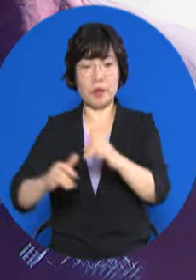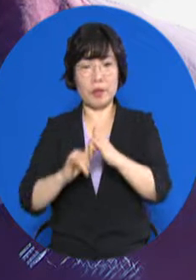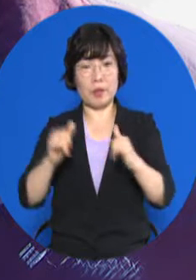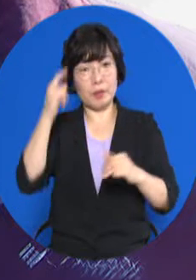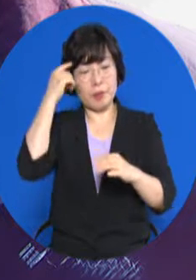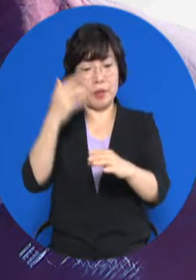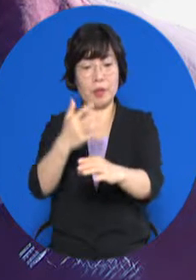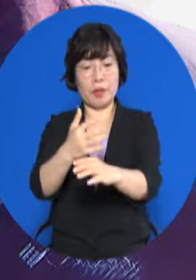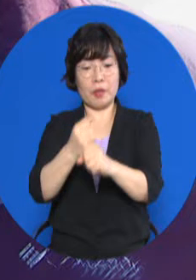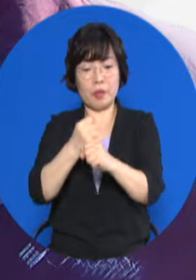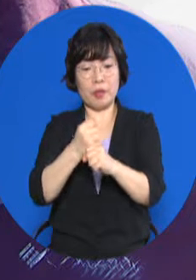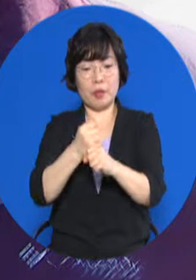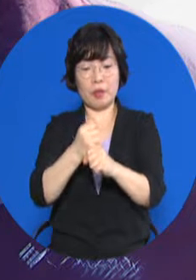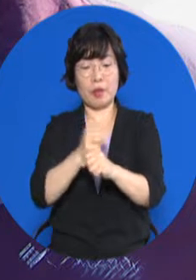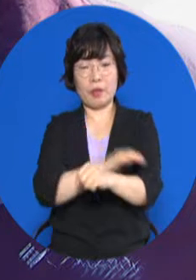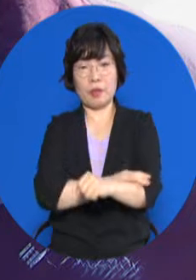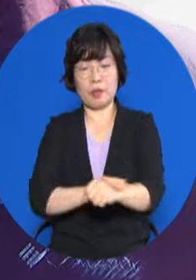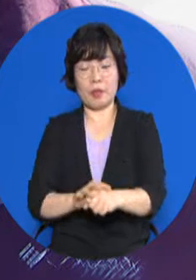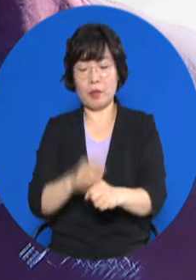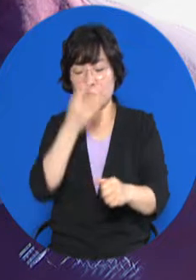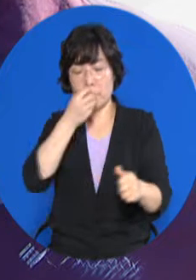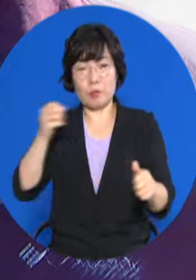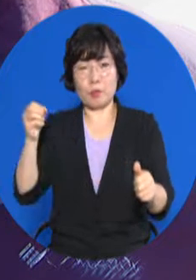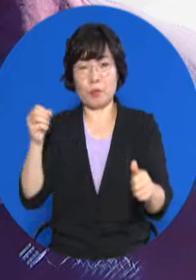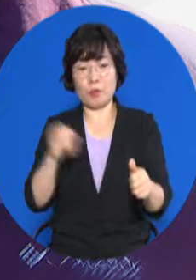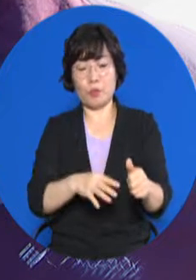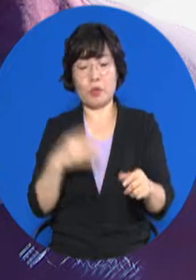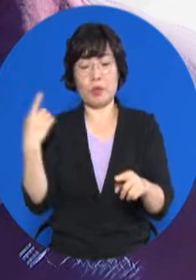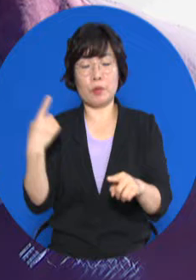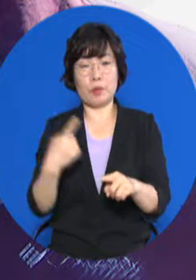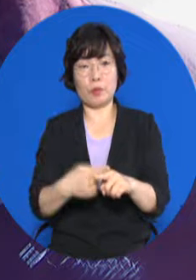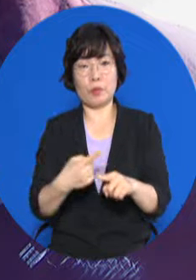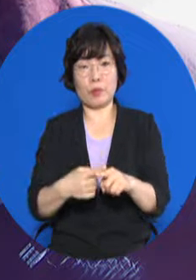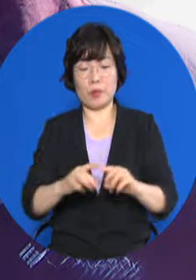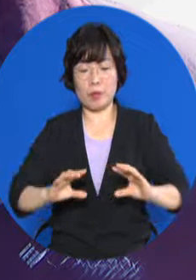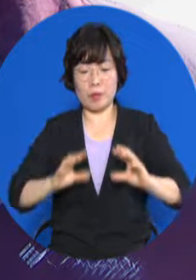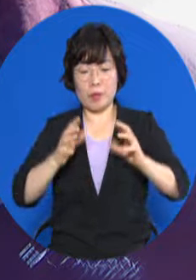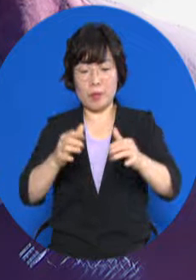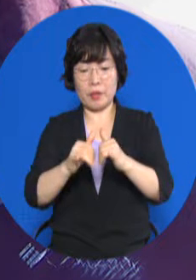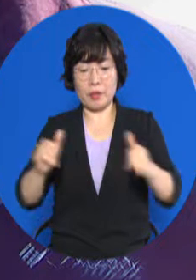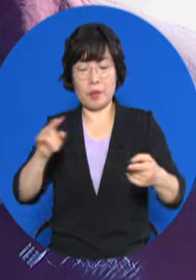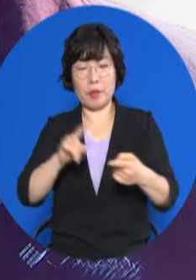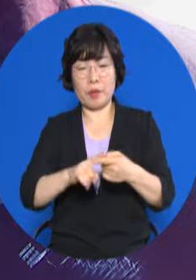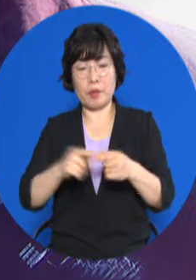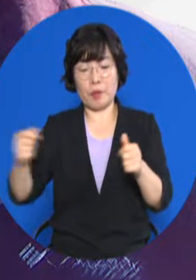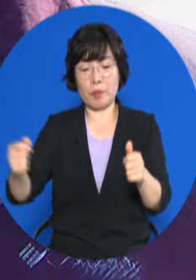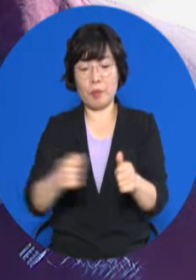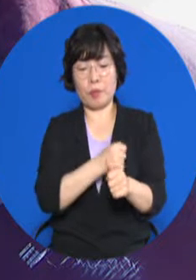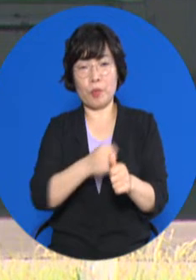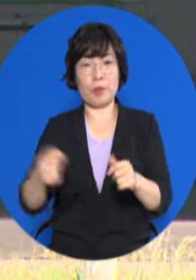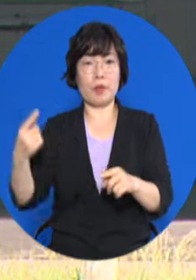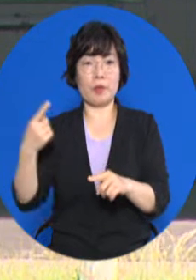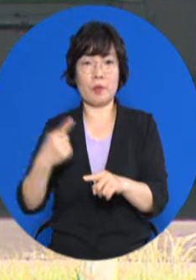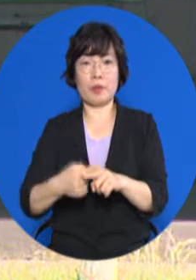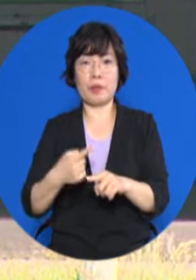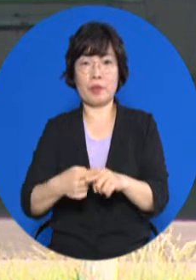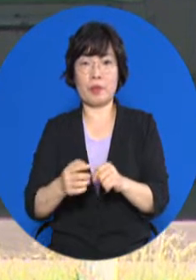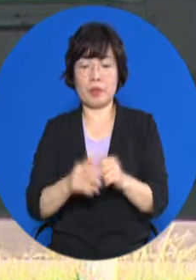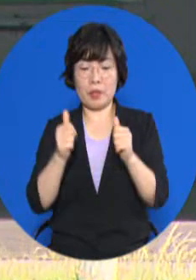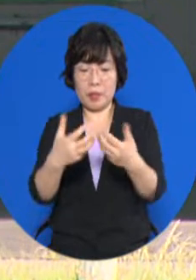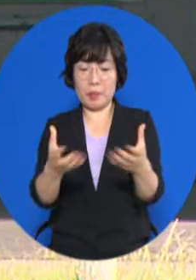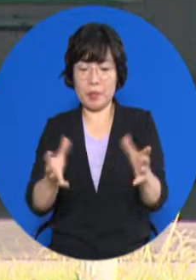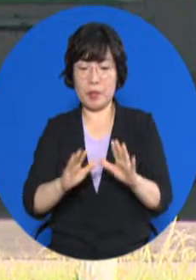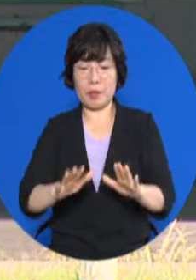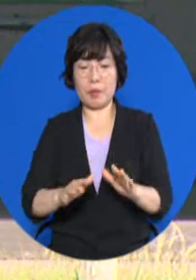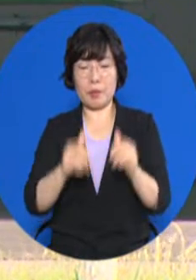의견이 제대로 반영되지 않는 부분들은 명백하게 이것은 국민에 대한 폭력이다 이렇게 생각이 좀 드네요. 재판부의